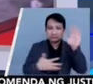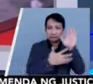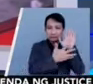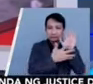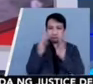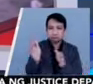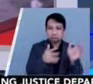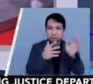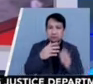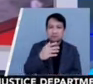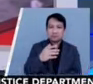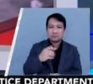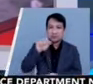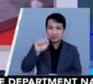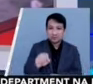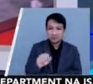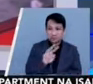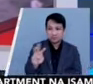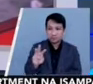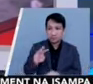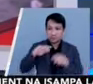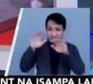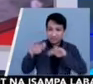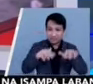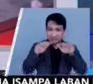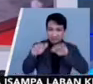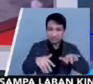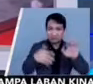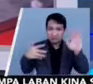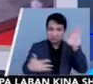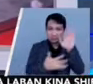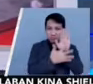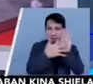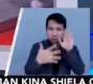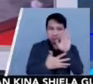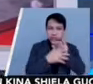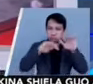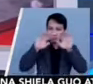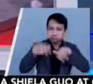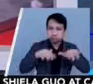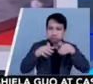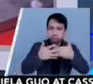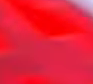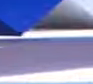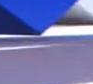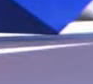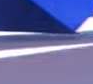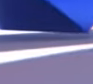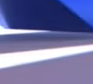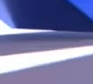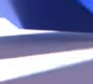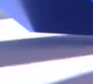posibleng magtuloy-tuloy ang masamang panahon sa mga susunod na araw. At nakatutok si Rafi Tima.